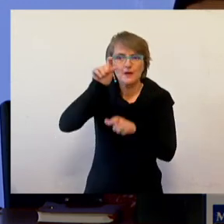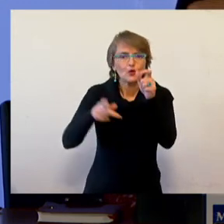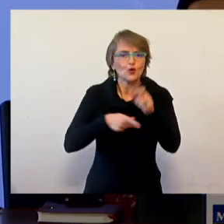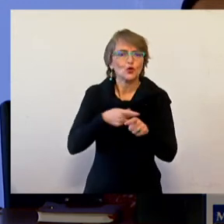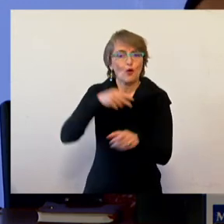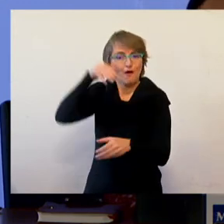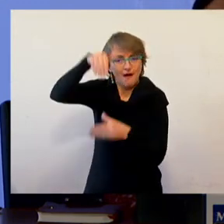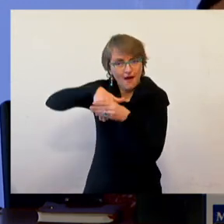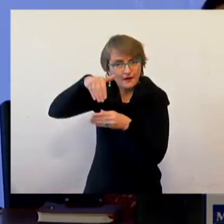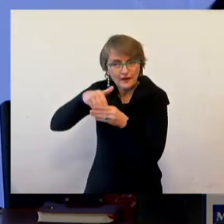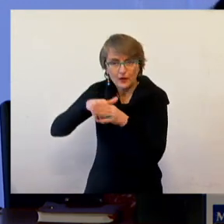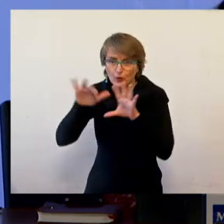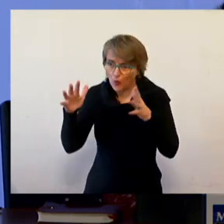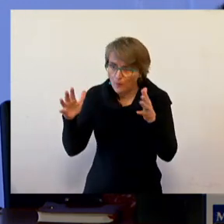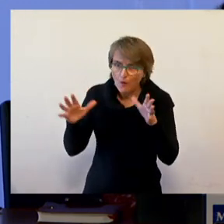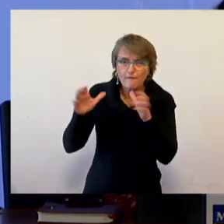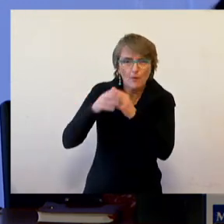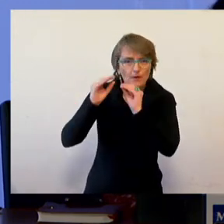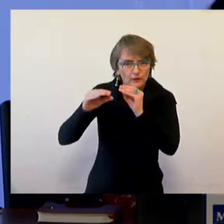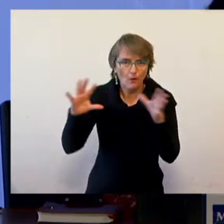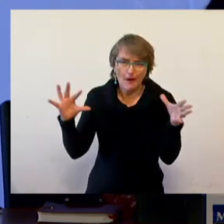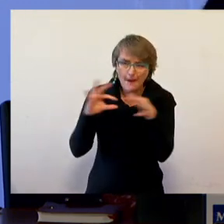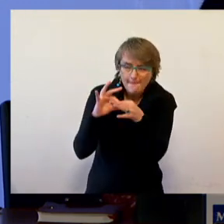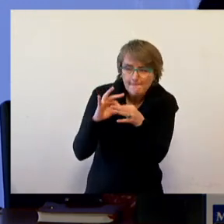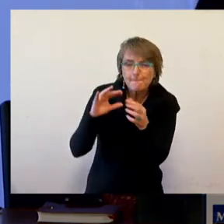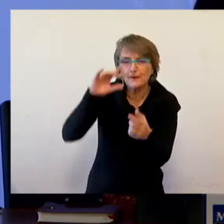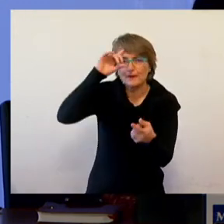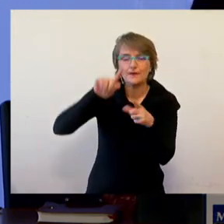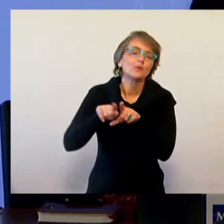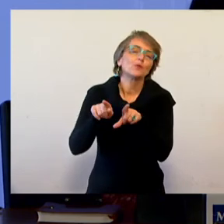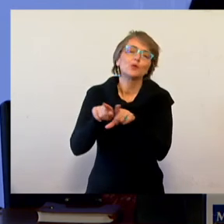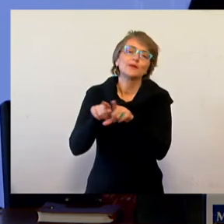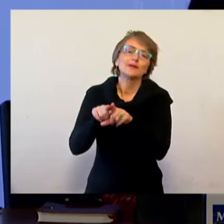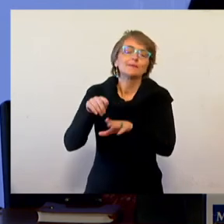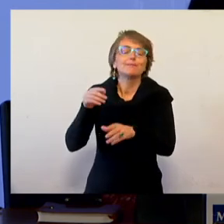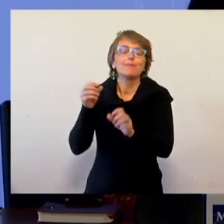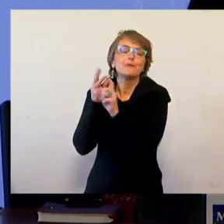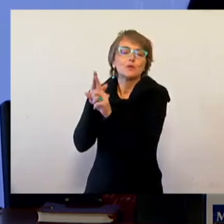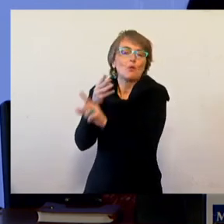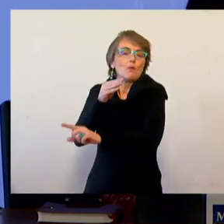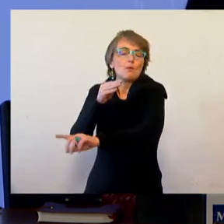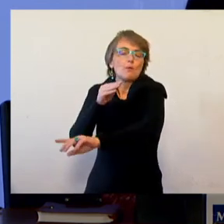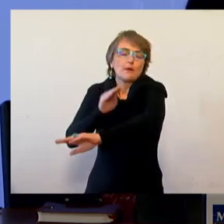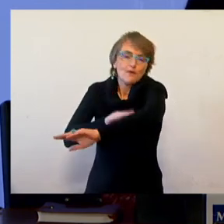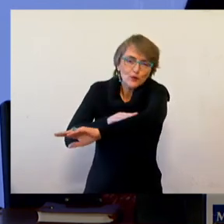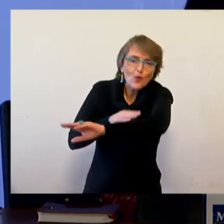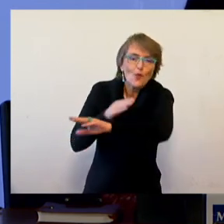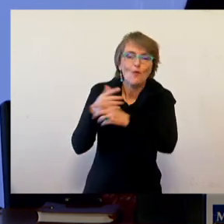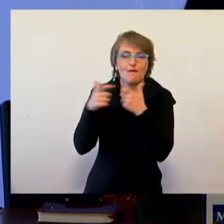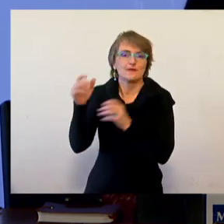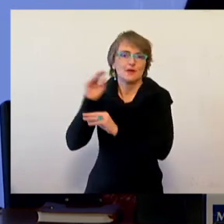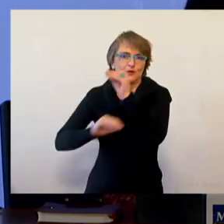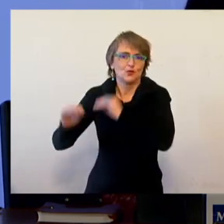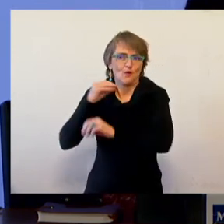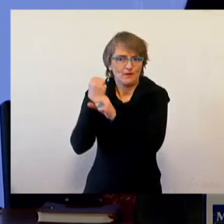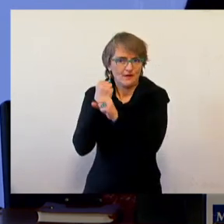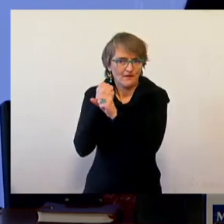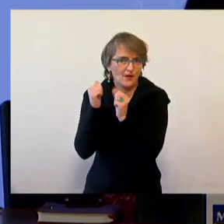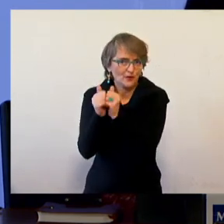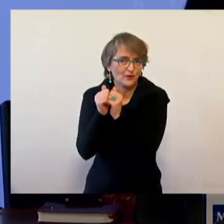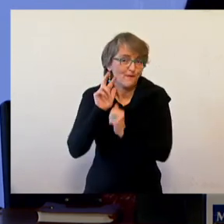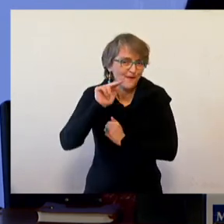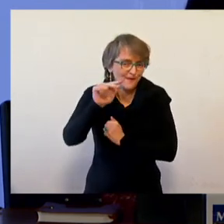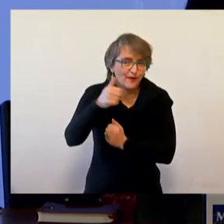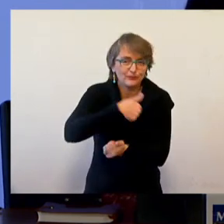contrat local de santé, sur les missions de prévention, d'accès aux soins. Voilà, troisième autre petite